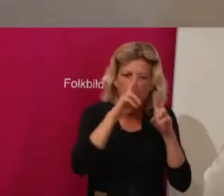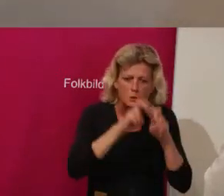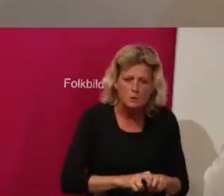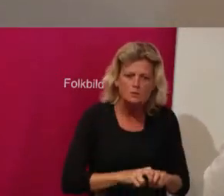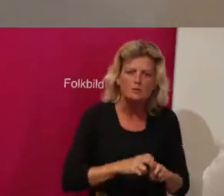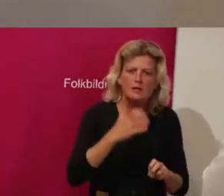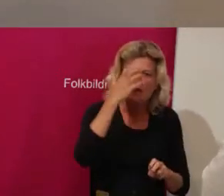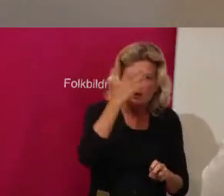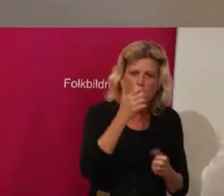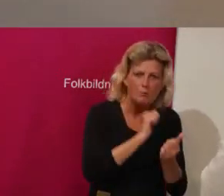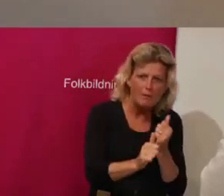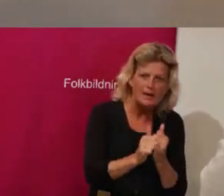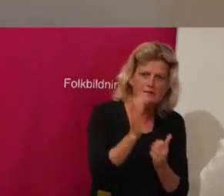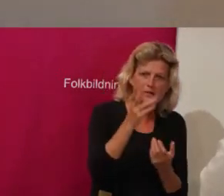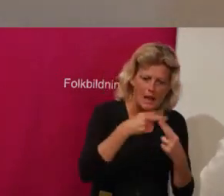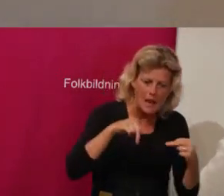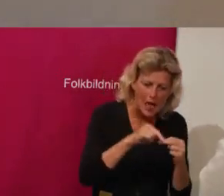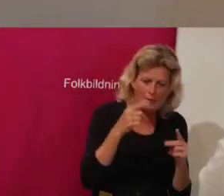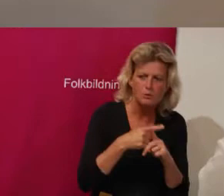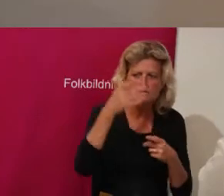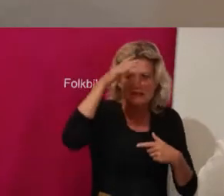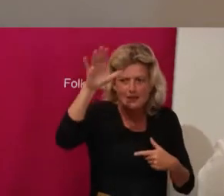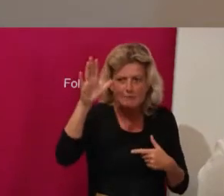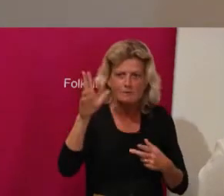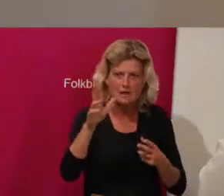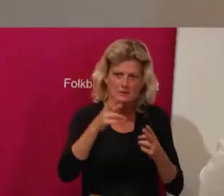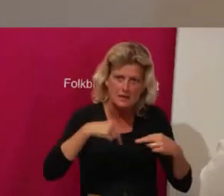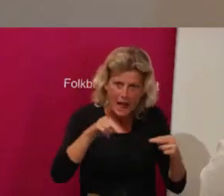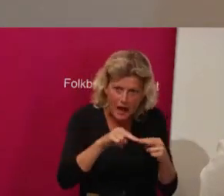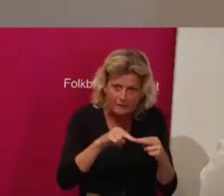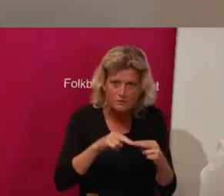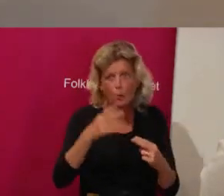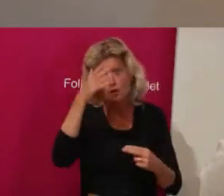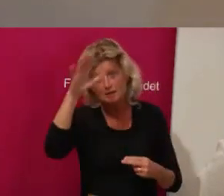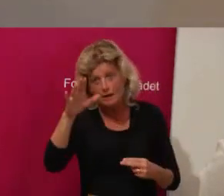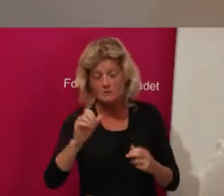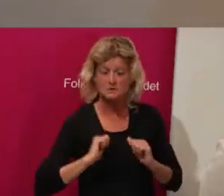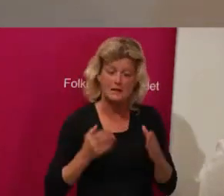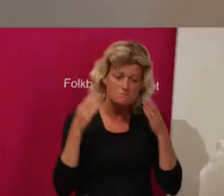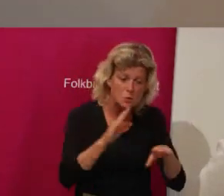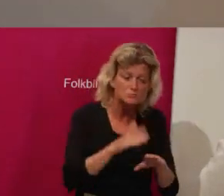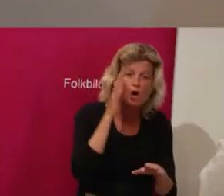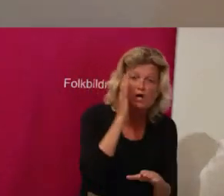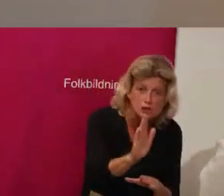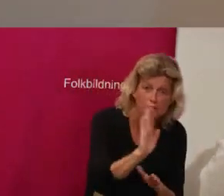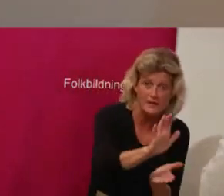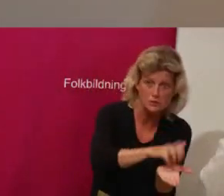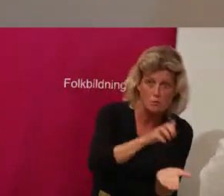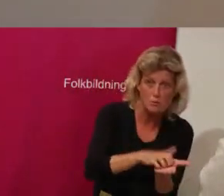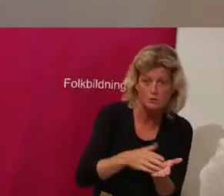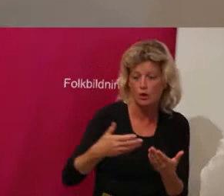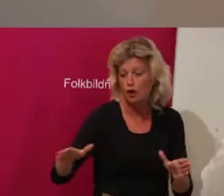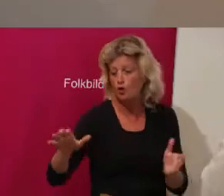Kronobergs län. Och i Jämtlands län så blir det ju en fokusering kring Östersund, vad som händer där. Randkommunerna hamnar